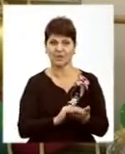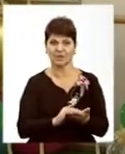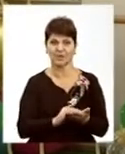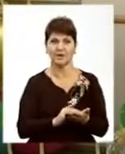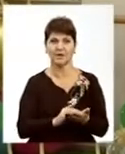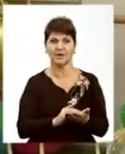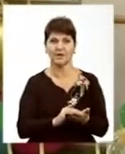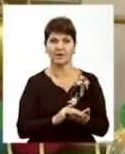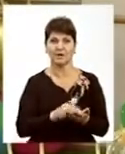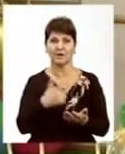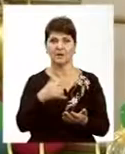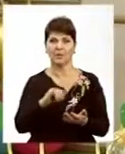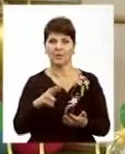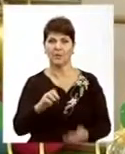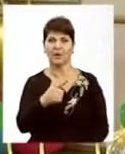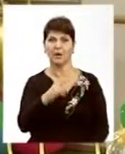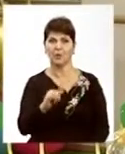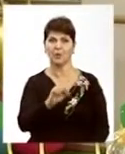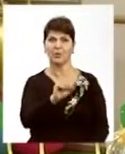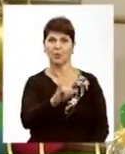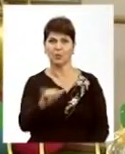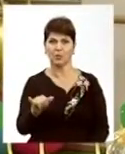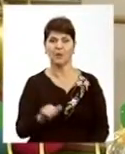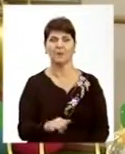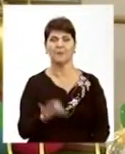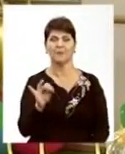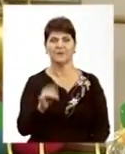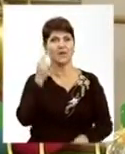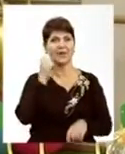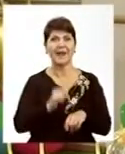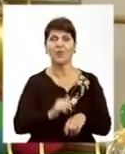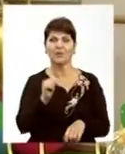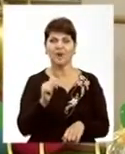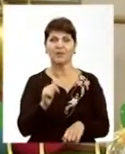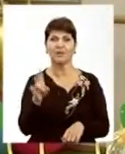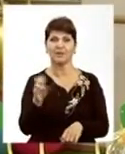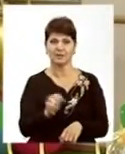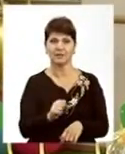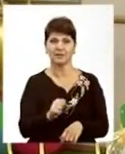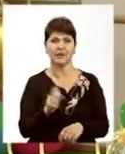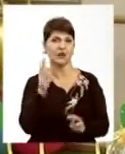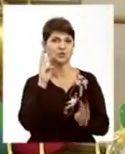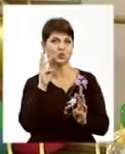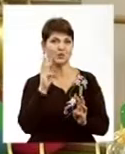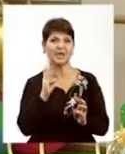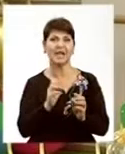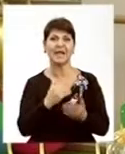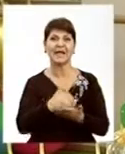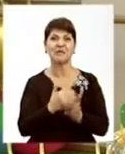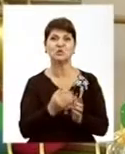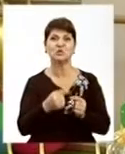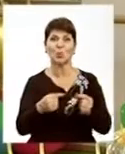гу, га, там у, і реагувати на шумові інструменти,